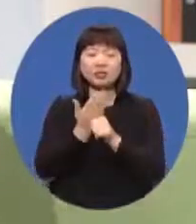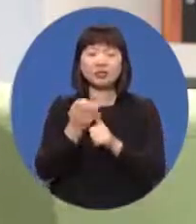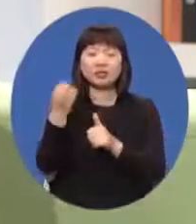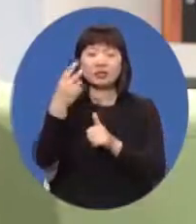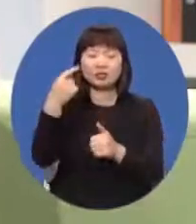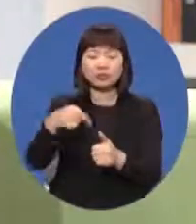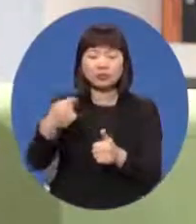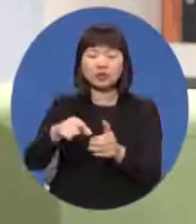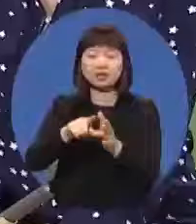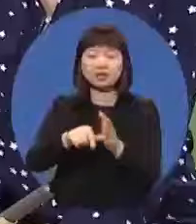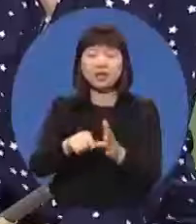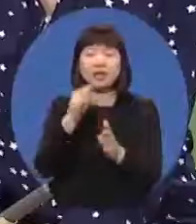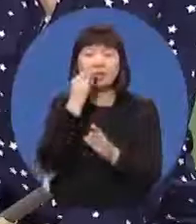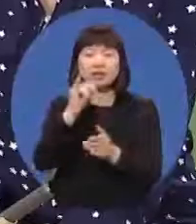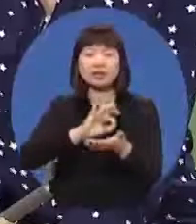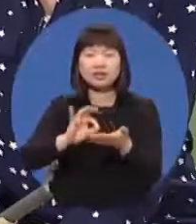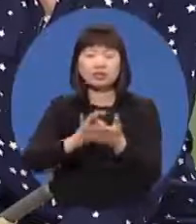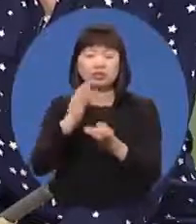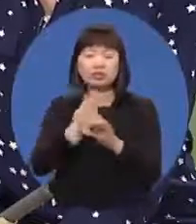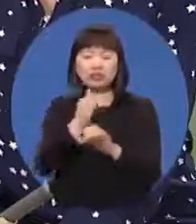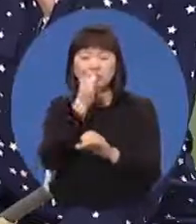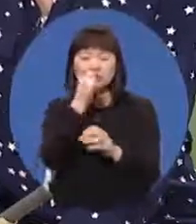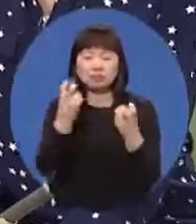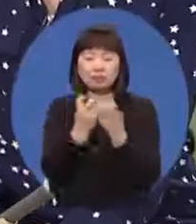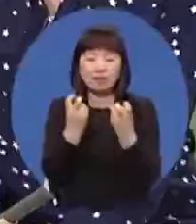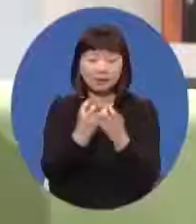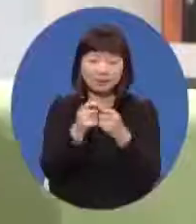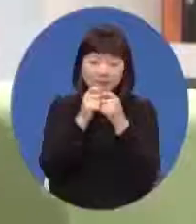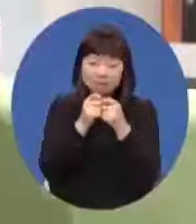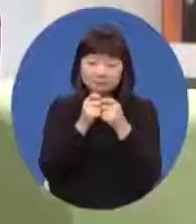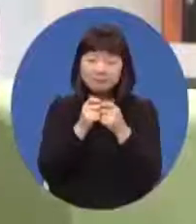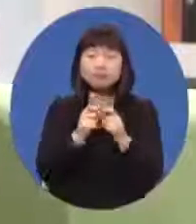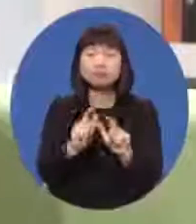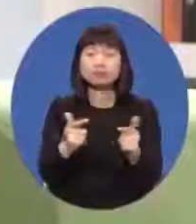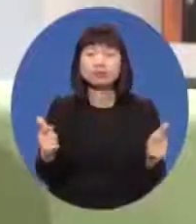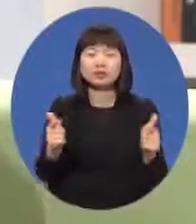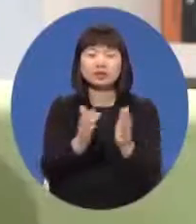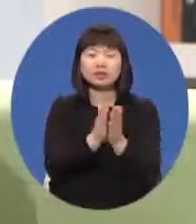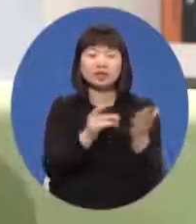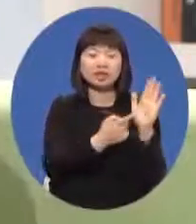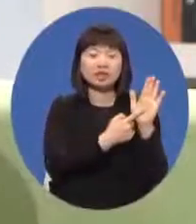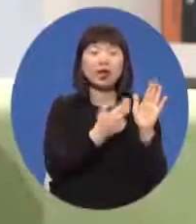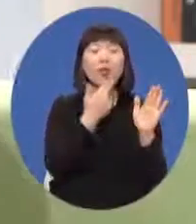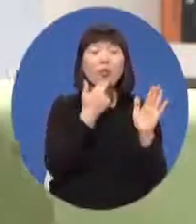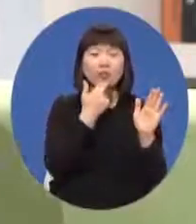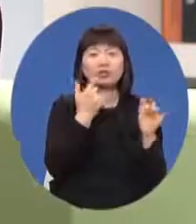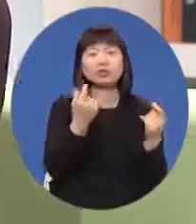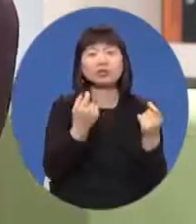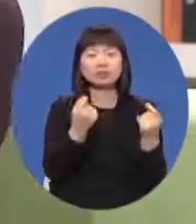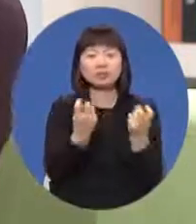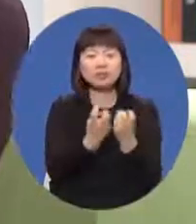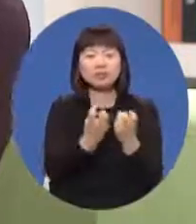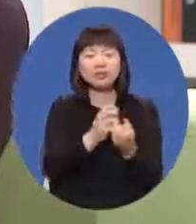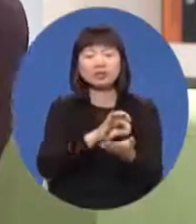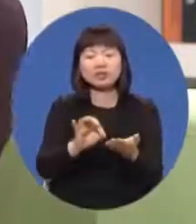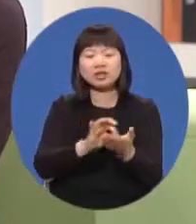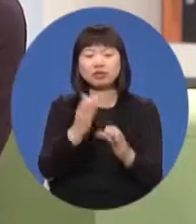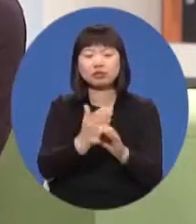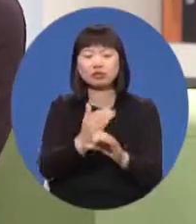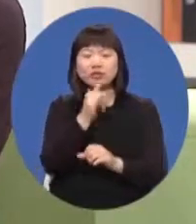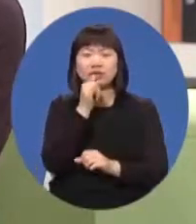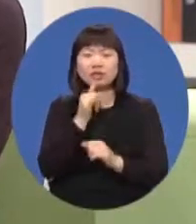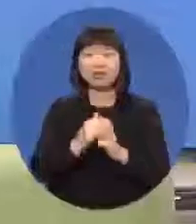교육에서 어머니들이 사용하는 그 깨알 같은 그런 방법들이 책에는 안 나와 있는 그런 네. 방법들을 사용하셨더라고요.